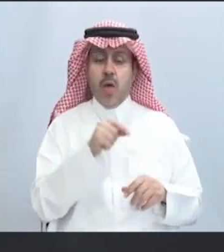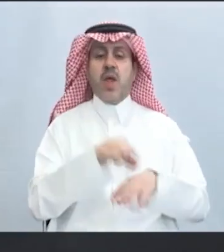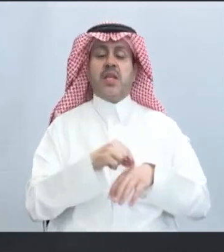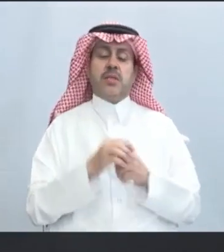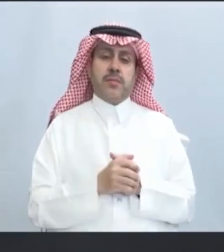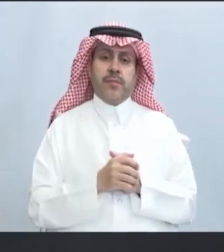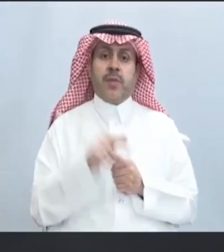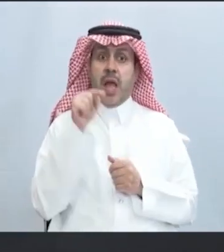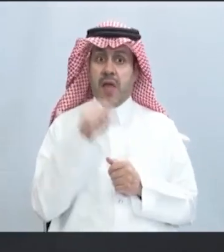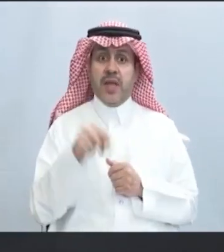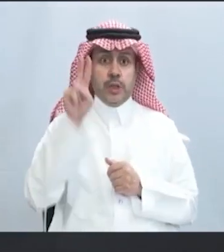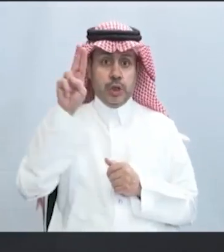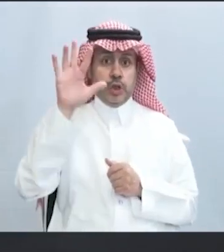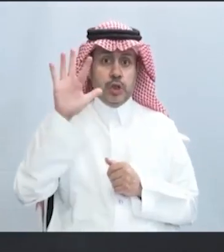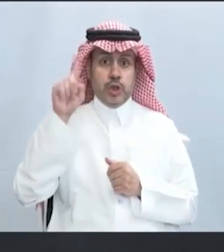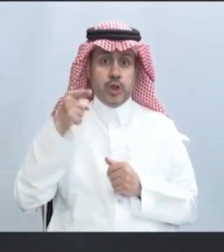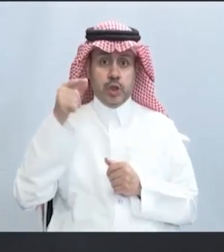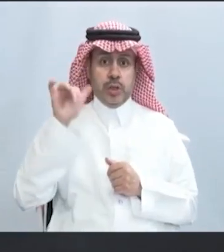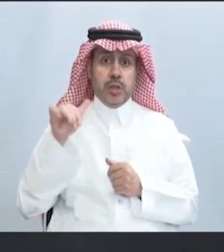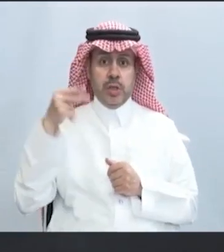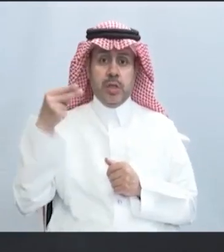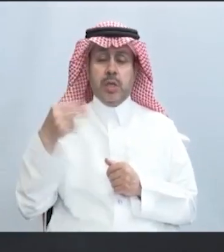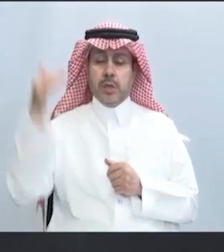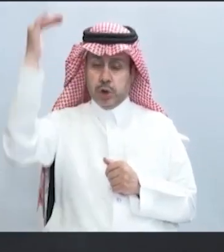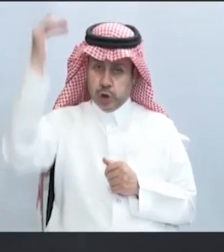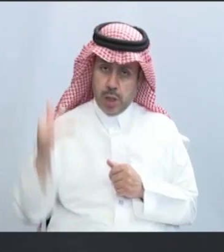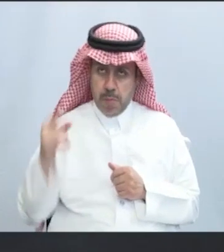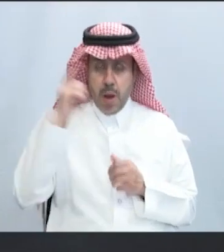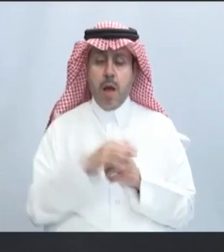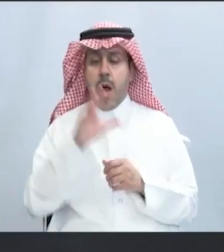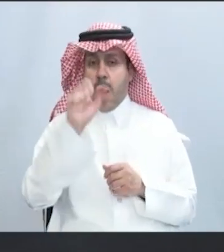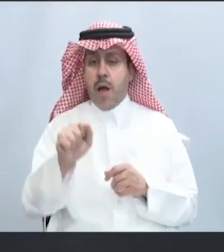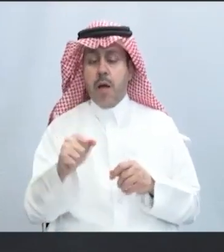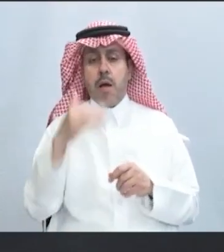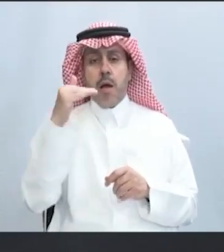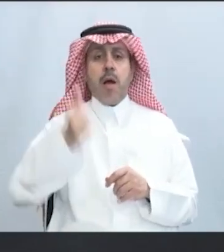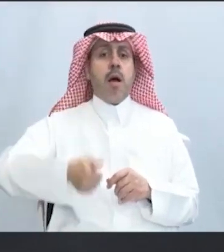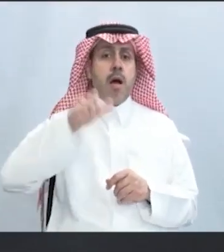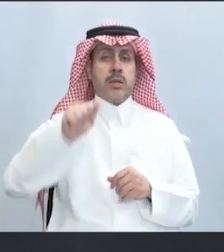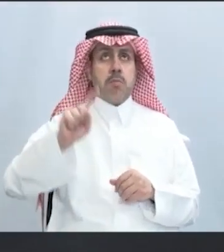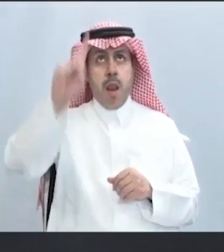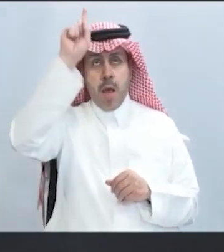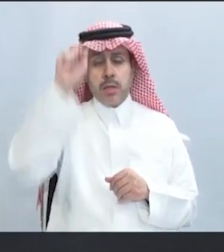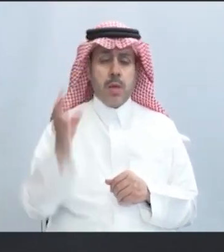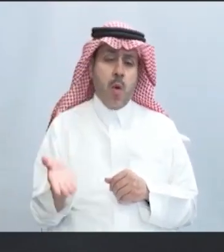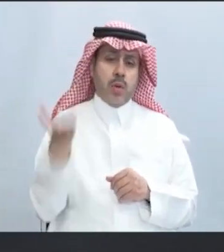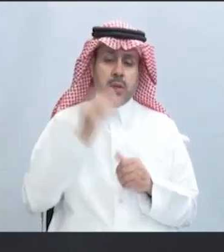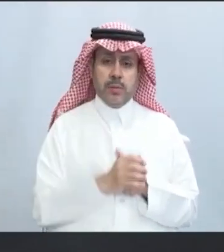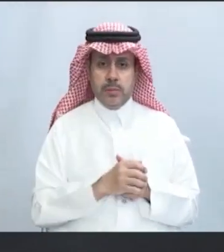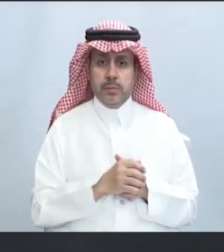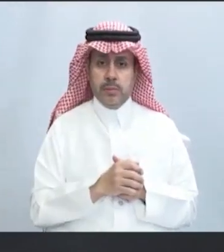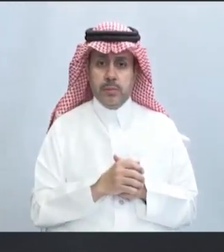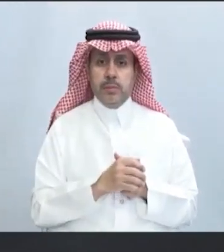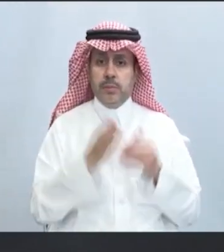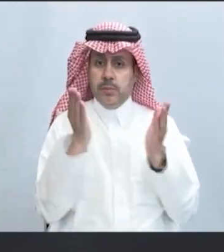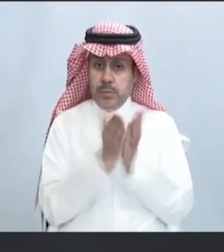جاء من عند الله سبحانه وتعالى حق خاص به سبحانه وتعالى لذلك ندرس